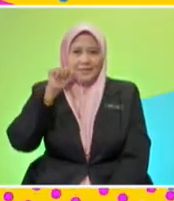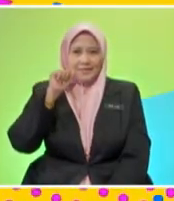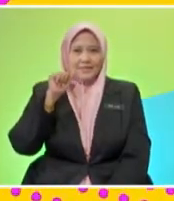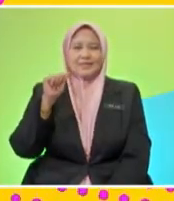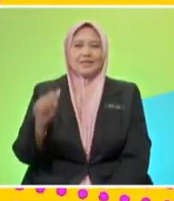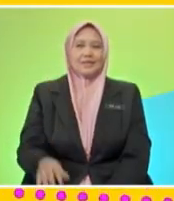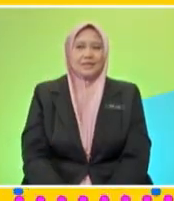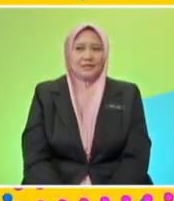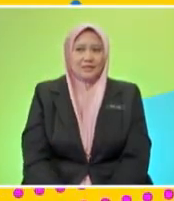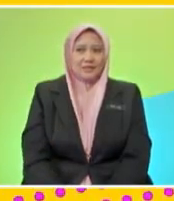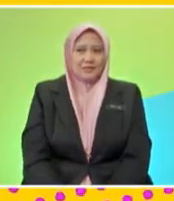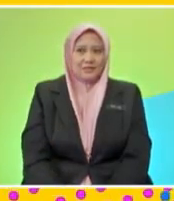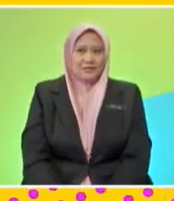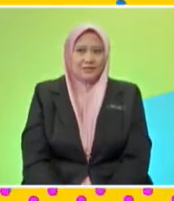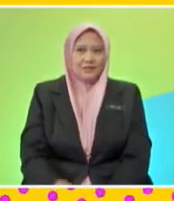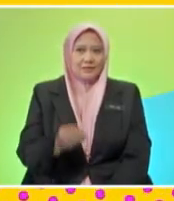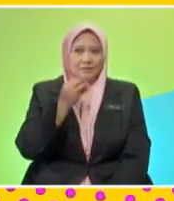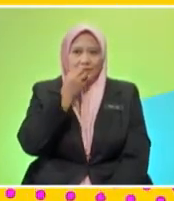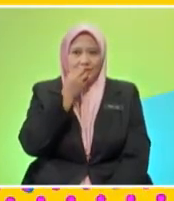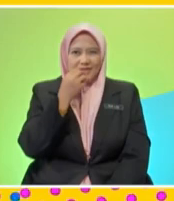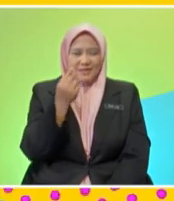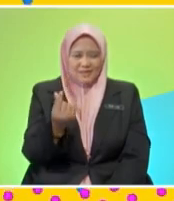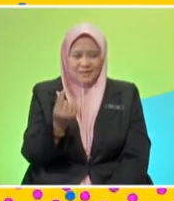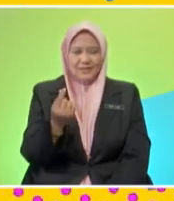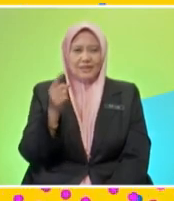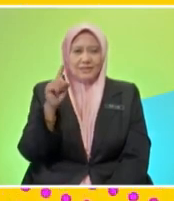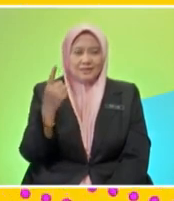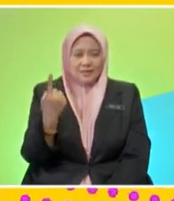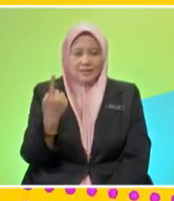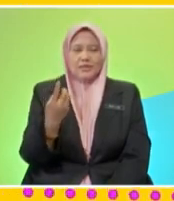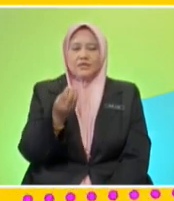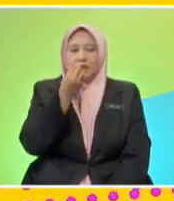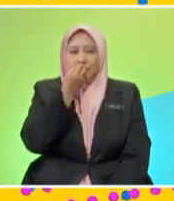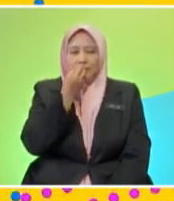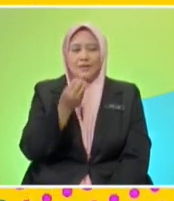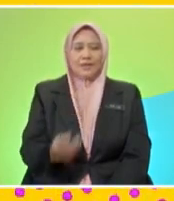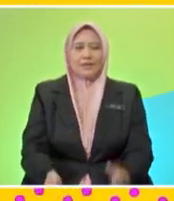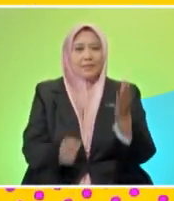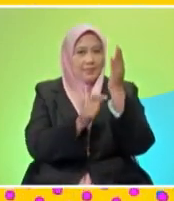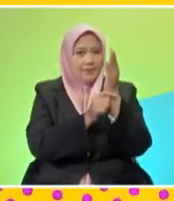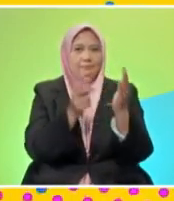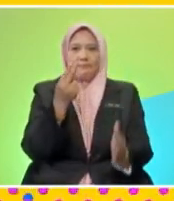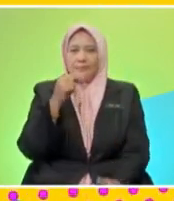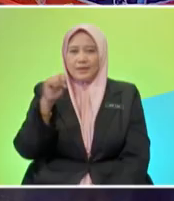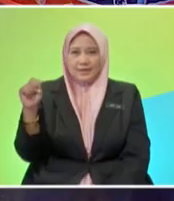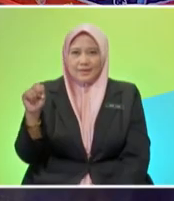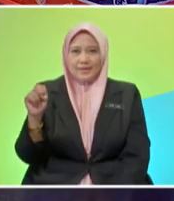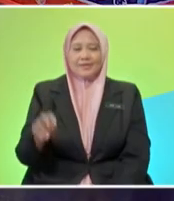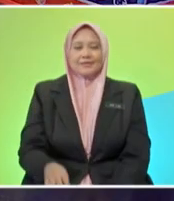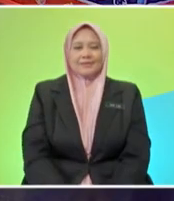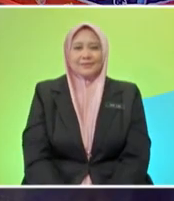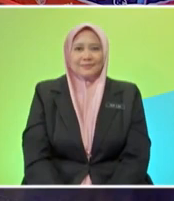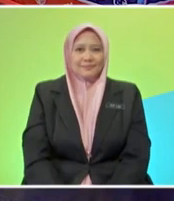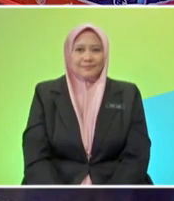jawapan anda. Makan sedikit sahaja makanan tambahan. Makan sedikit sahaja makanan